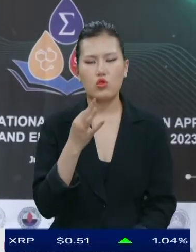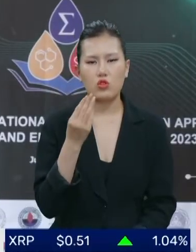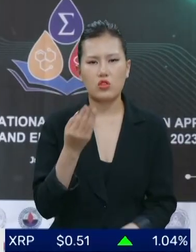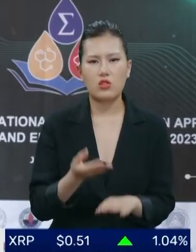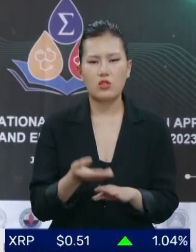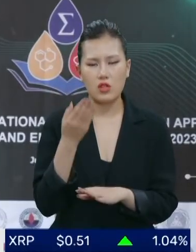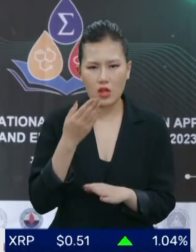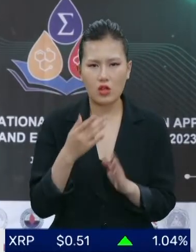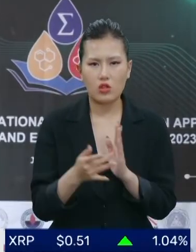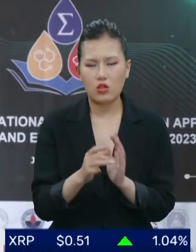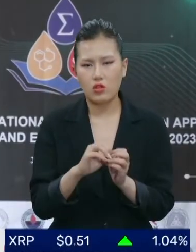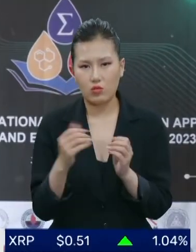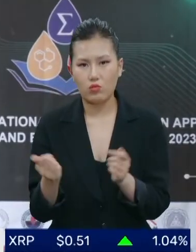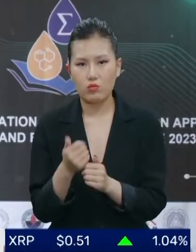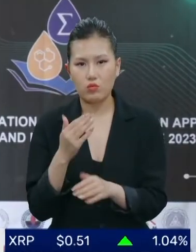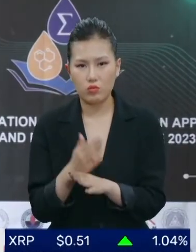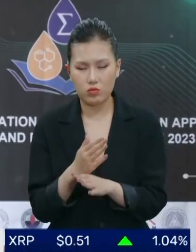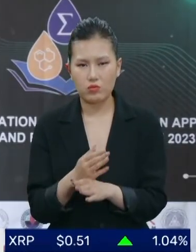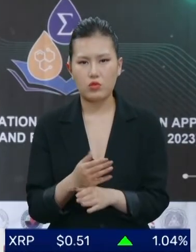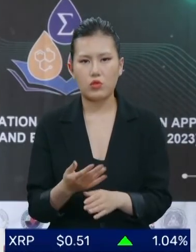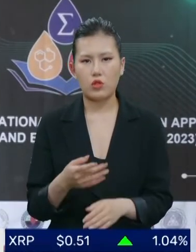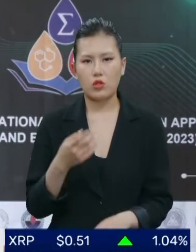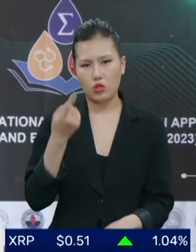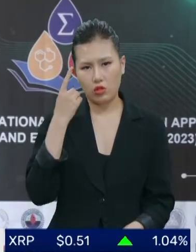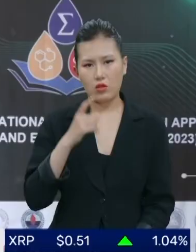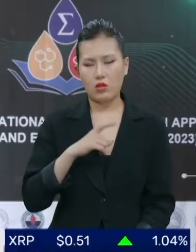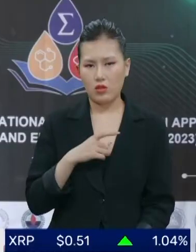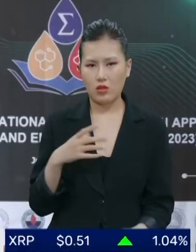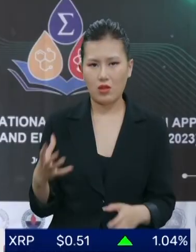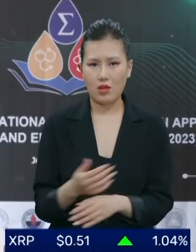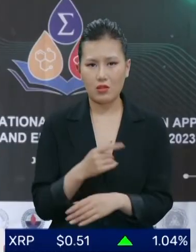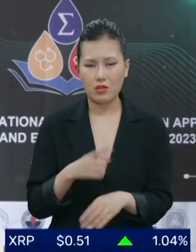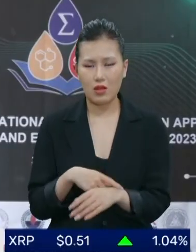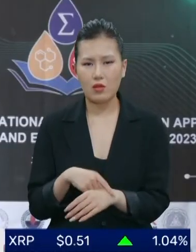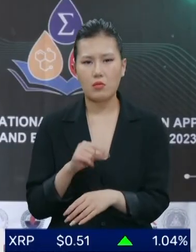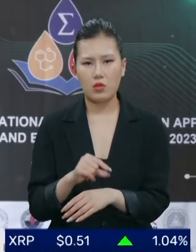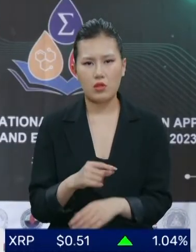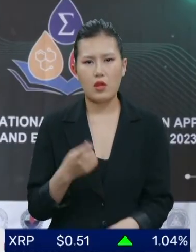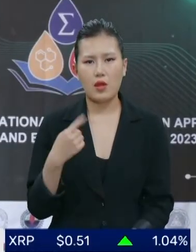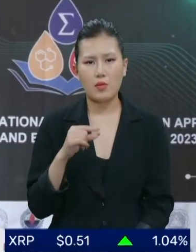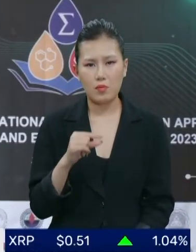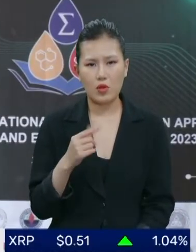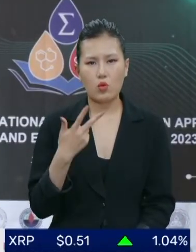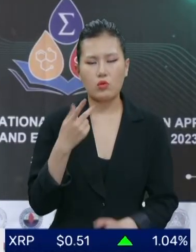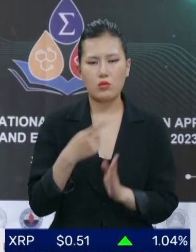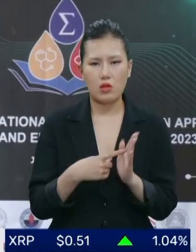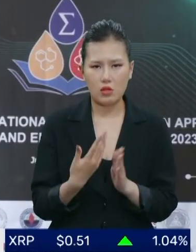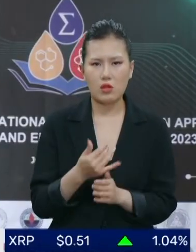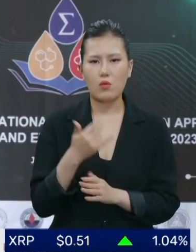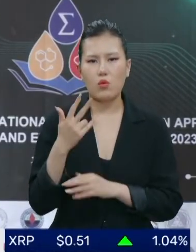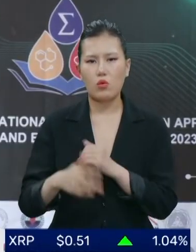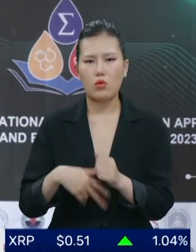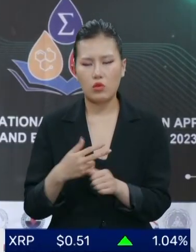оюуны өмчийн эрхийг эзэмшдэг. Патент эзэмшин гэдэг нь их цаг хугацаа шаардсан ажил. Хамгийн багаар бодоход 3 сар удаандаа 3 жил шаардах тохиолдол.